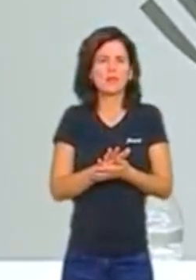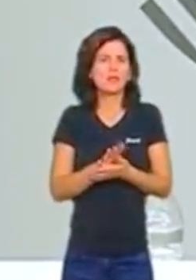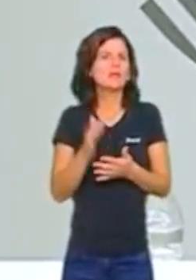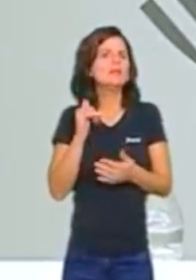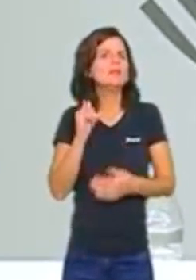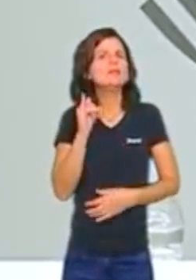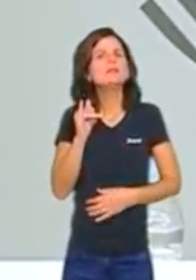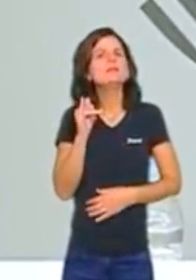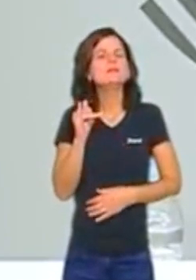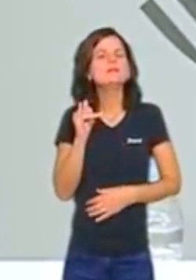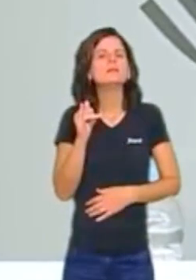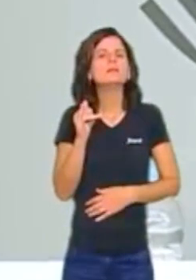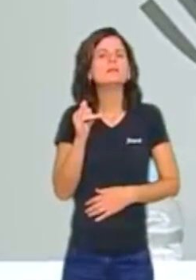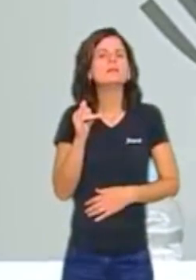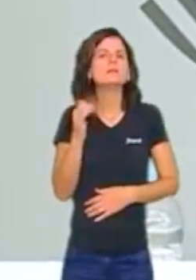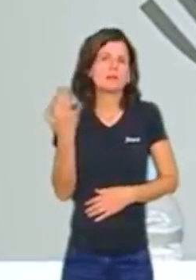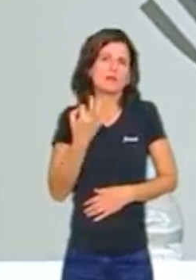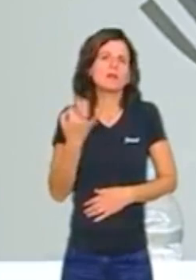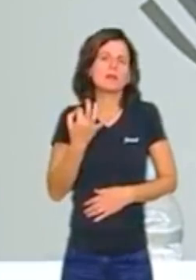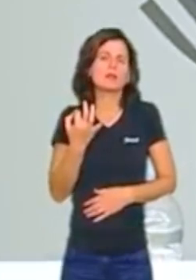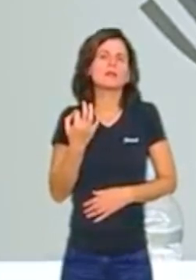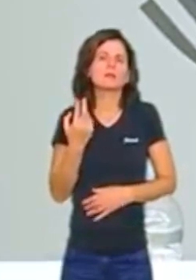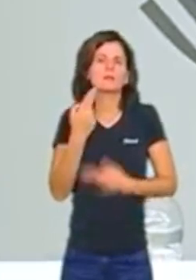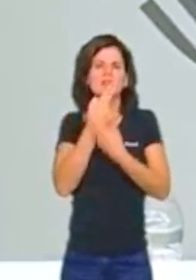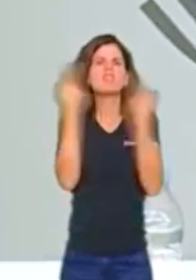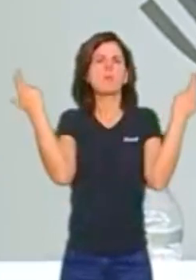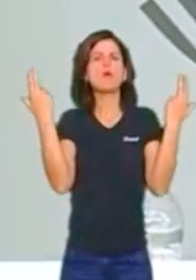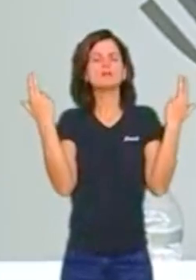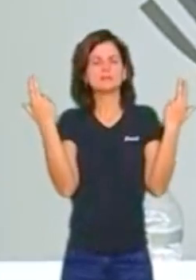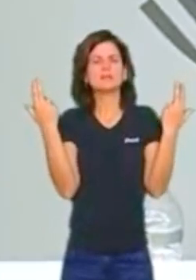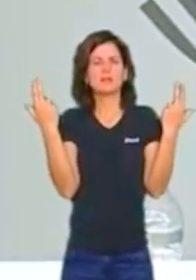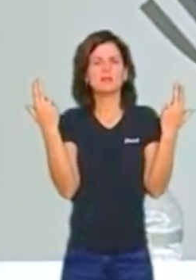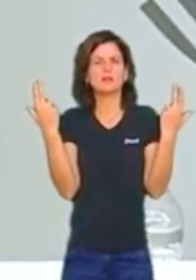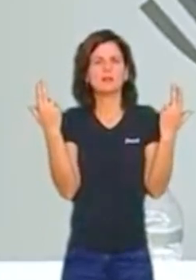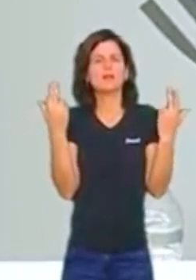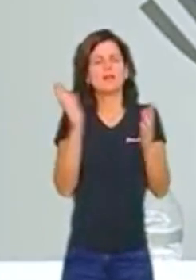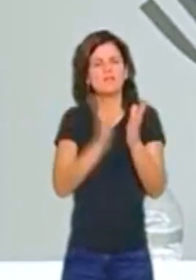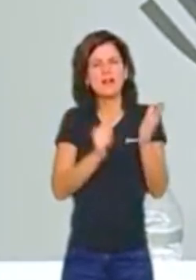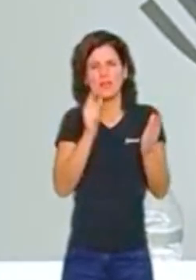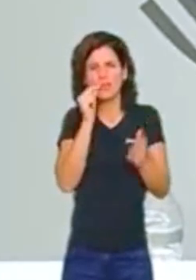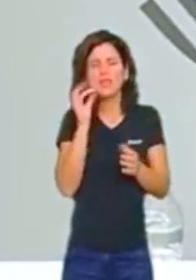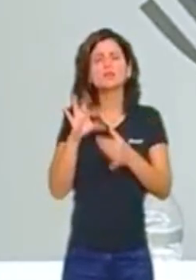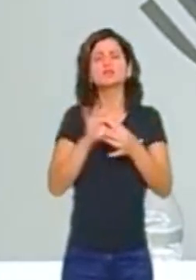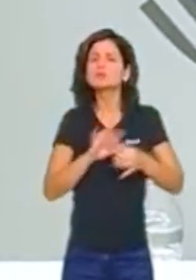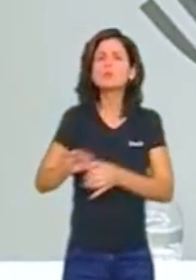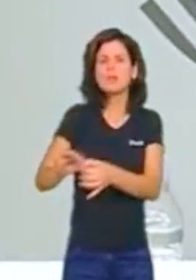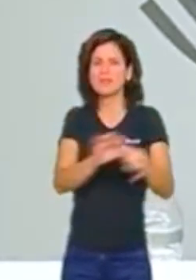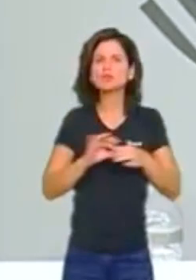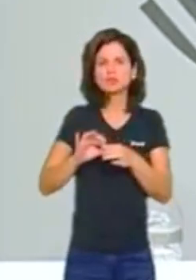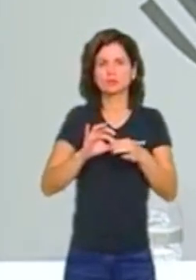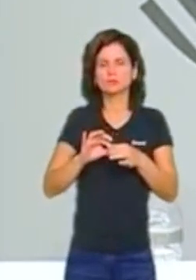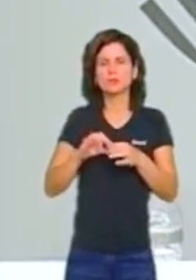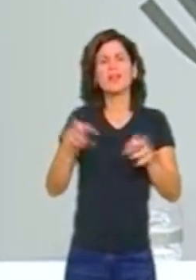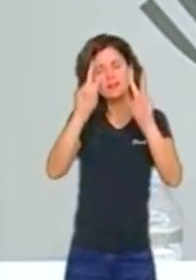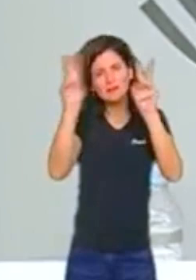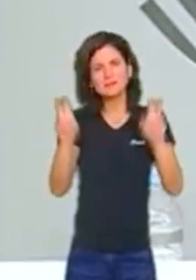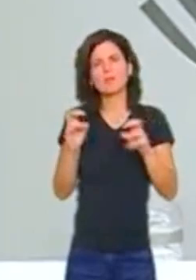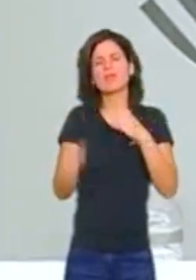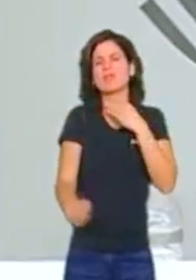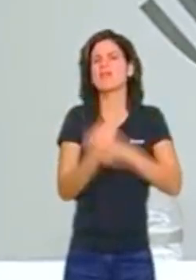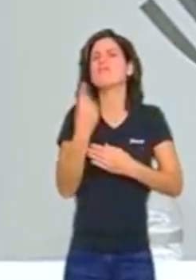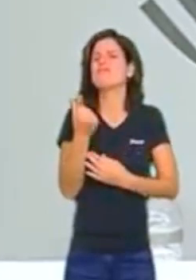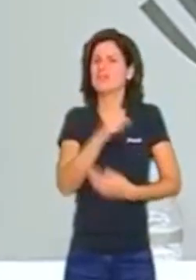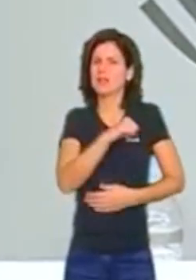que també n'hi hagi una mostra de que els valencians estem units en aquesta qüestió,